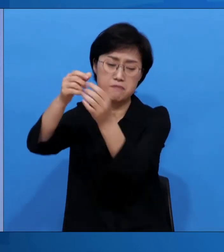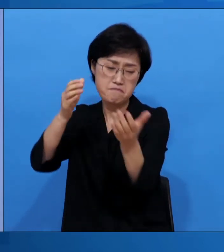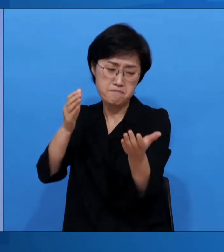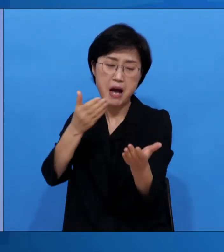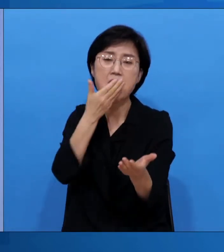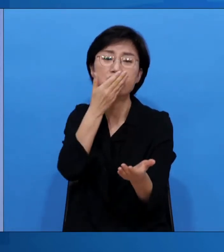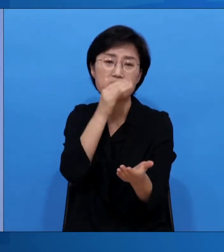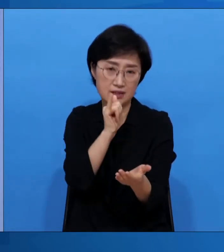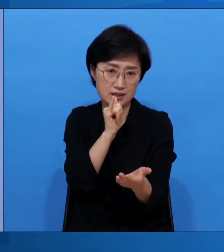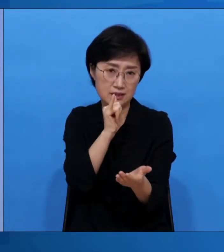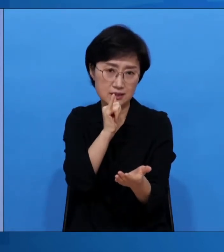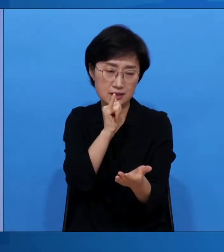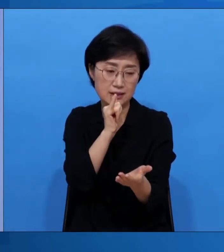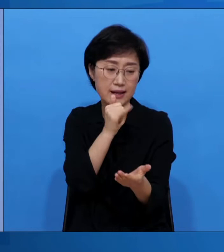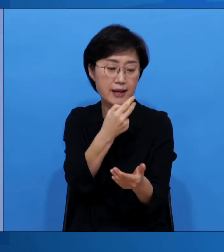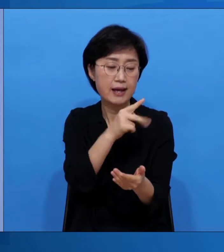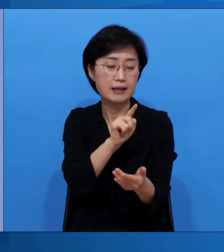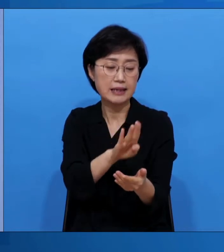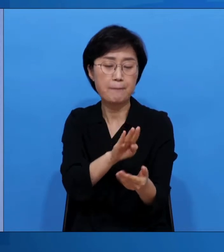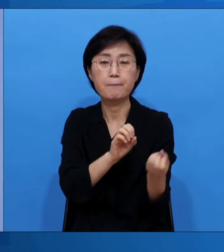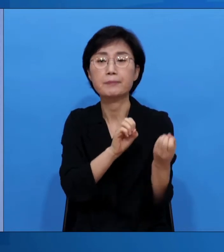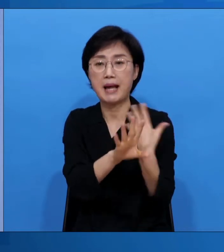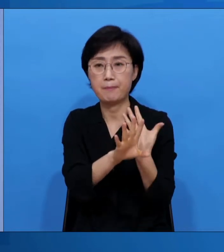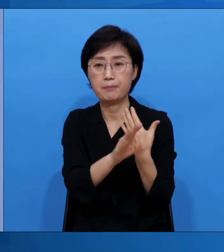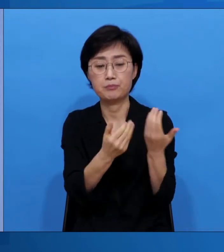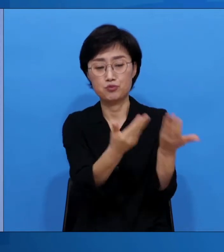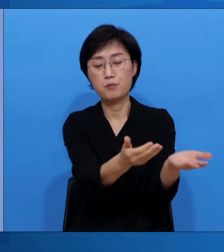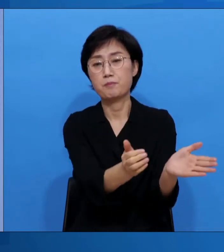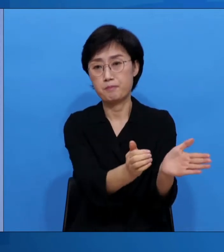the 237 nations and the spiritual 오늘 problems. 주의